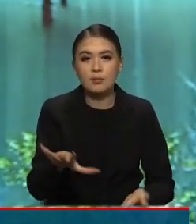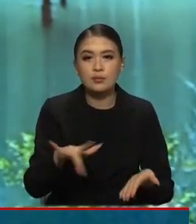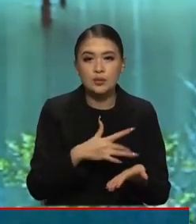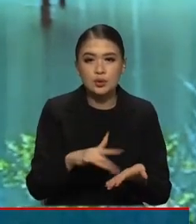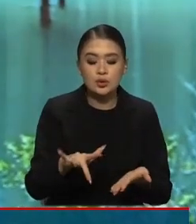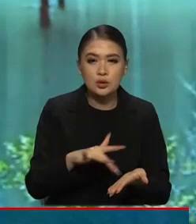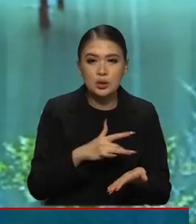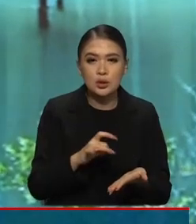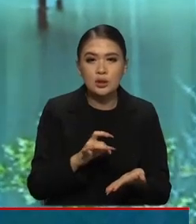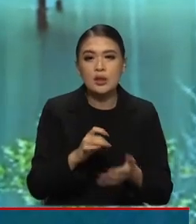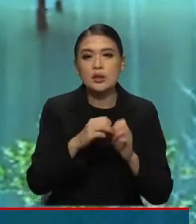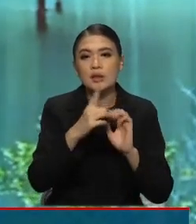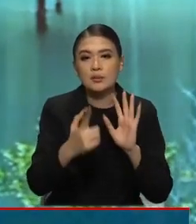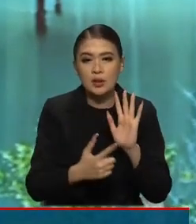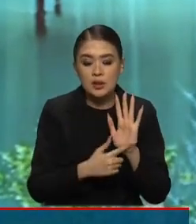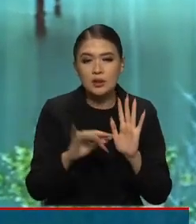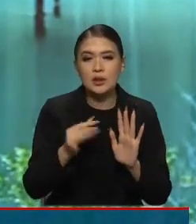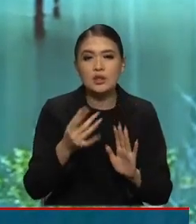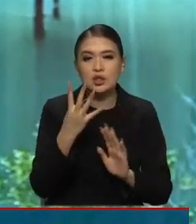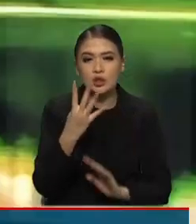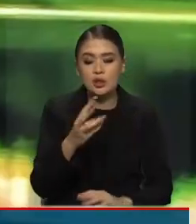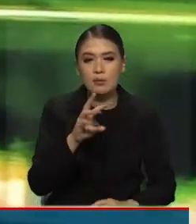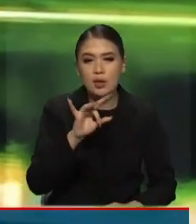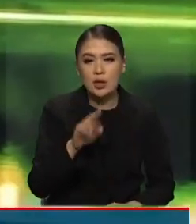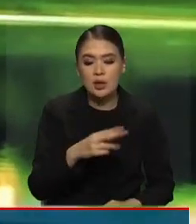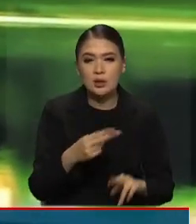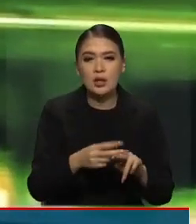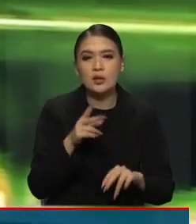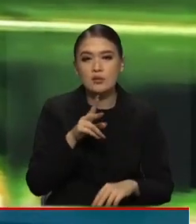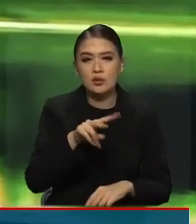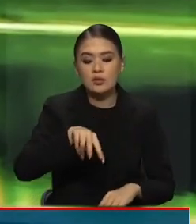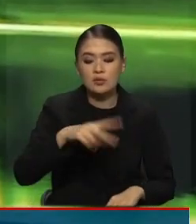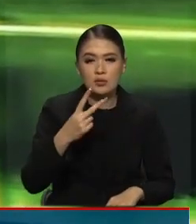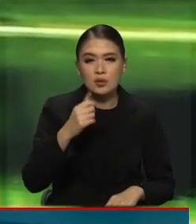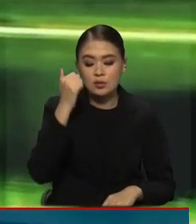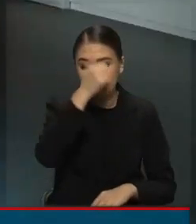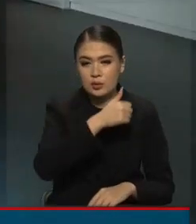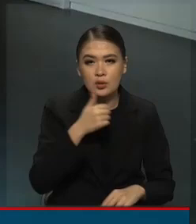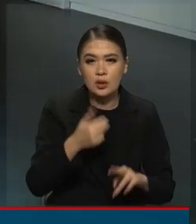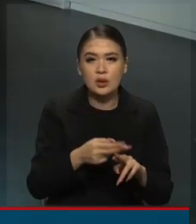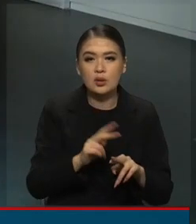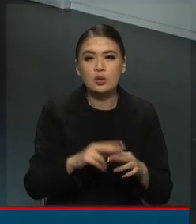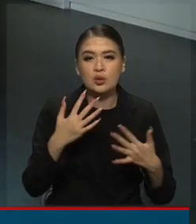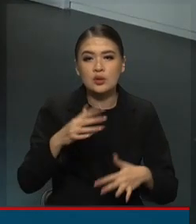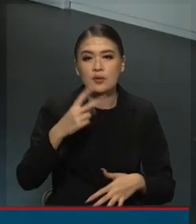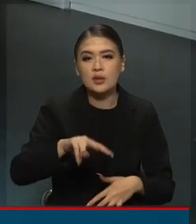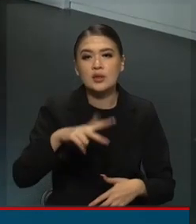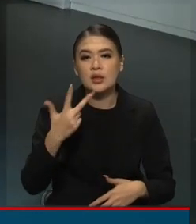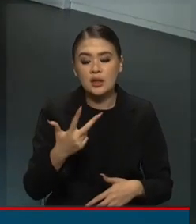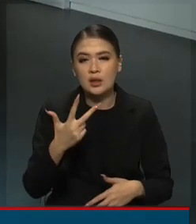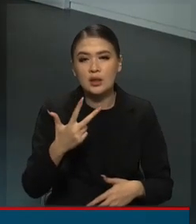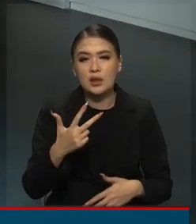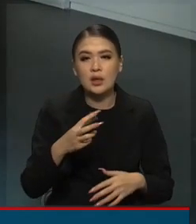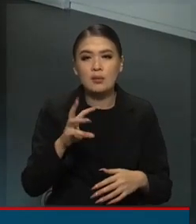бюджет был 17,4 миллиарда тенге. В 2022 году уже 23,6 миллиардов